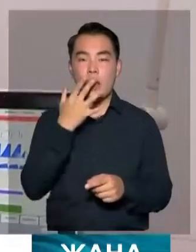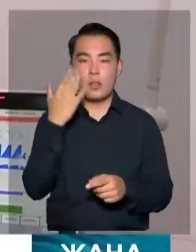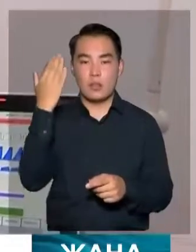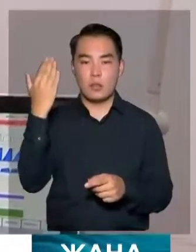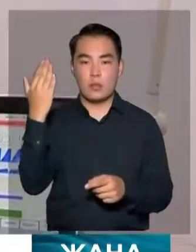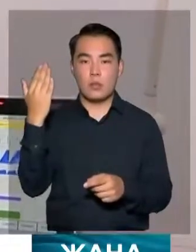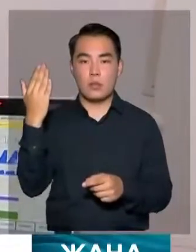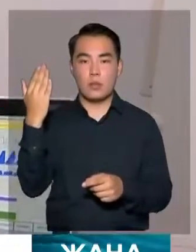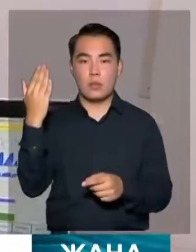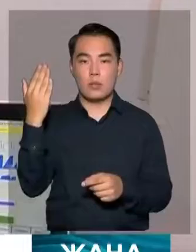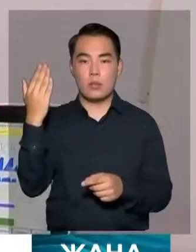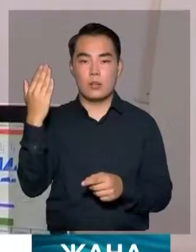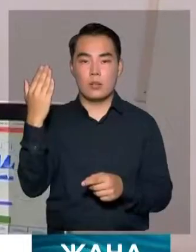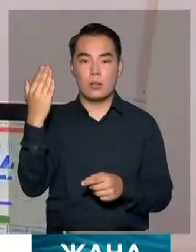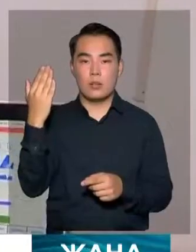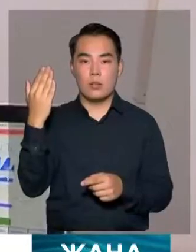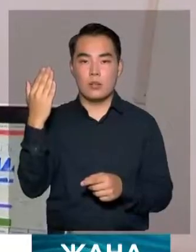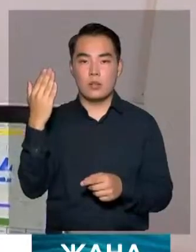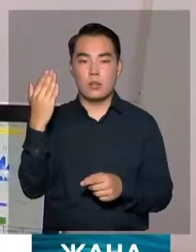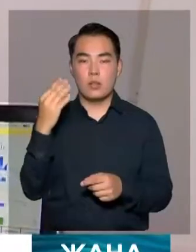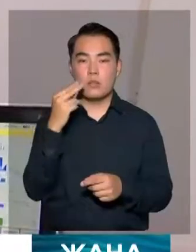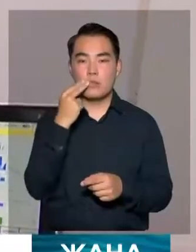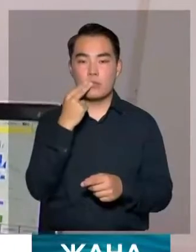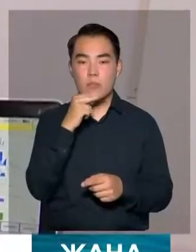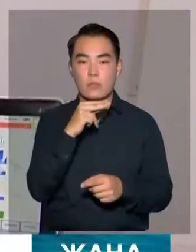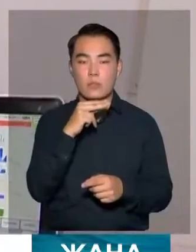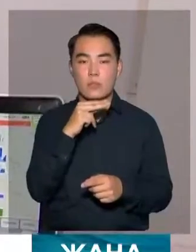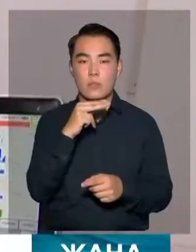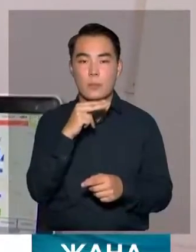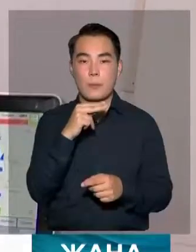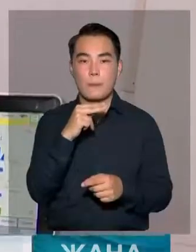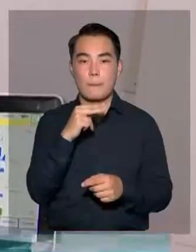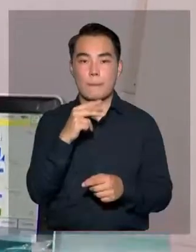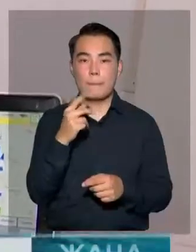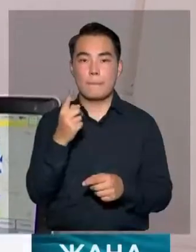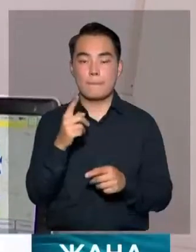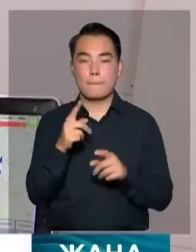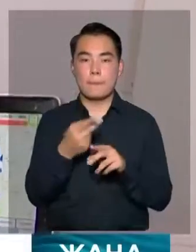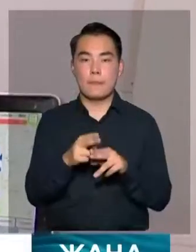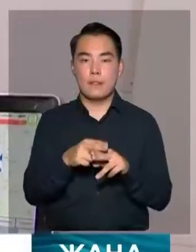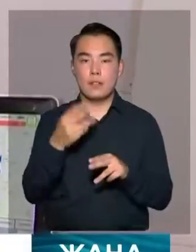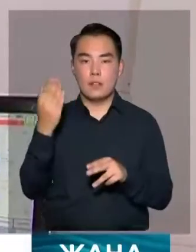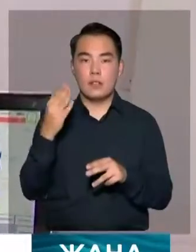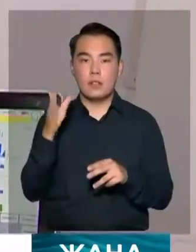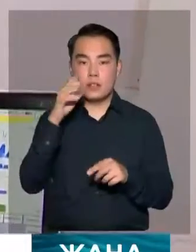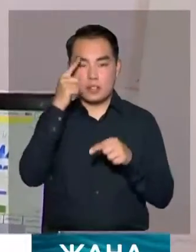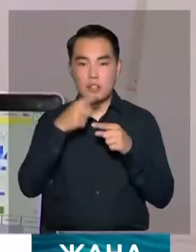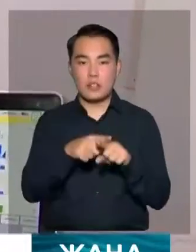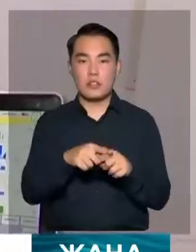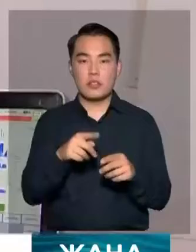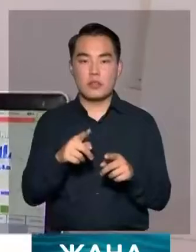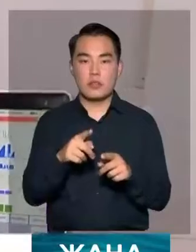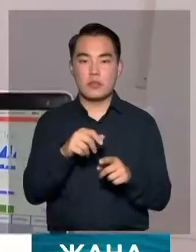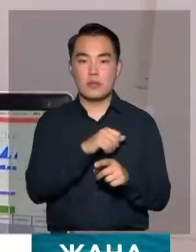бұл аппараттың айырмашылығы бұл сапада. Себебі біздің инженерлер бәрі өзіміз Қазақстанда